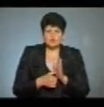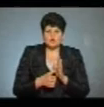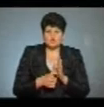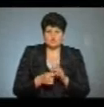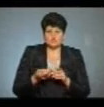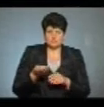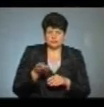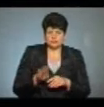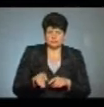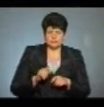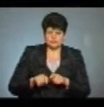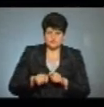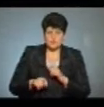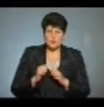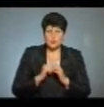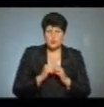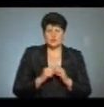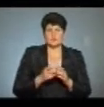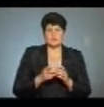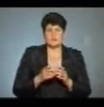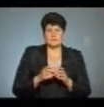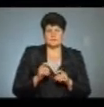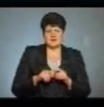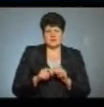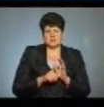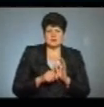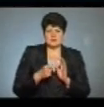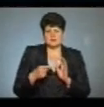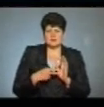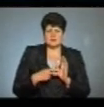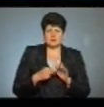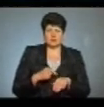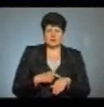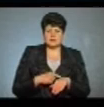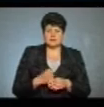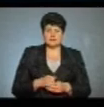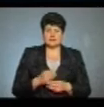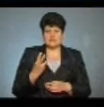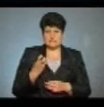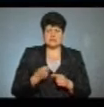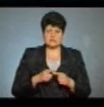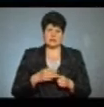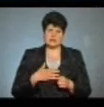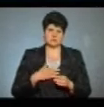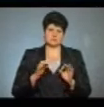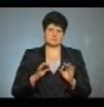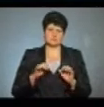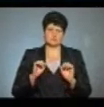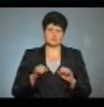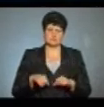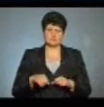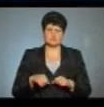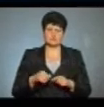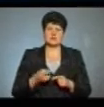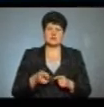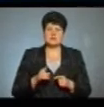тестів. Кожну партію матеріалів досліджують від 6 до 7 годин. 300 – це в нас мінімальна така потужність, і це залежить,